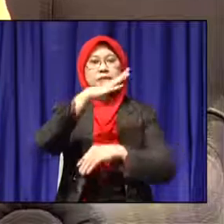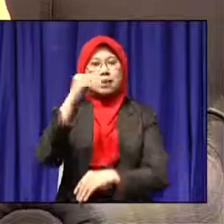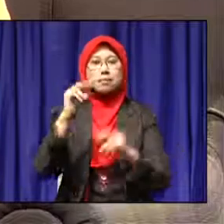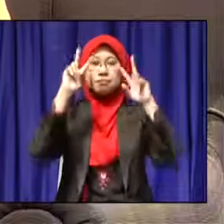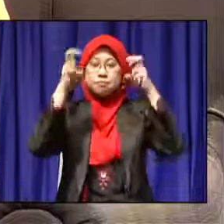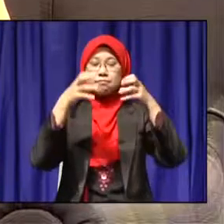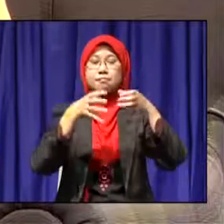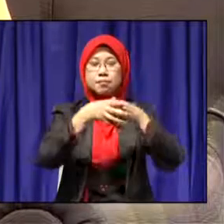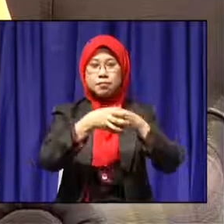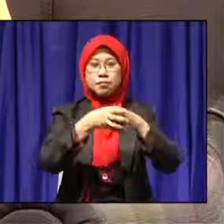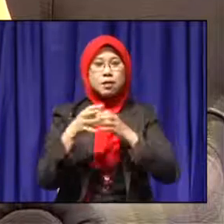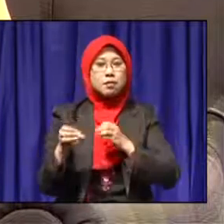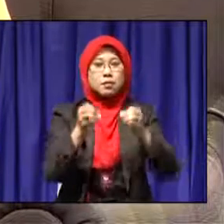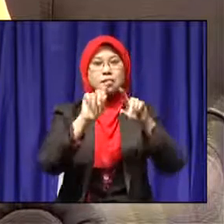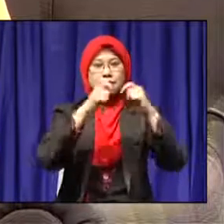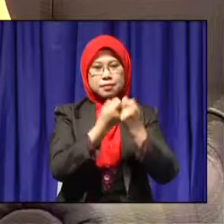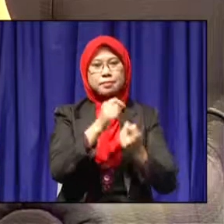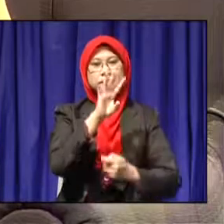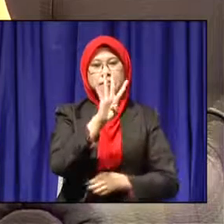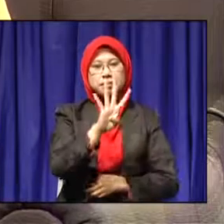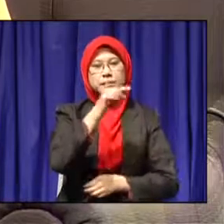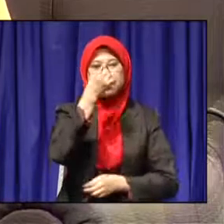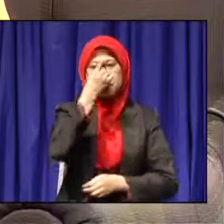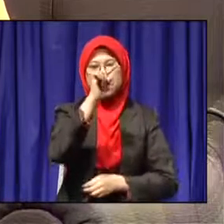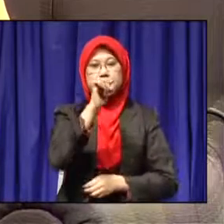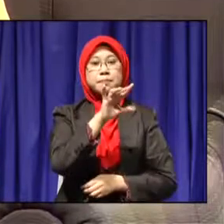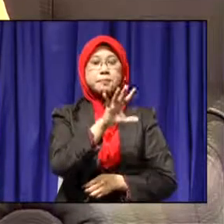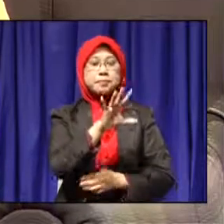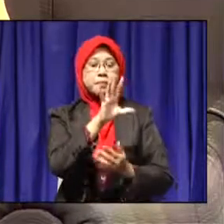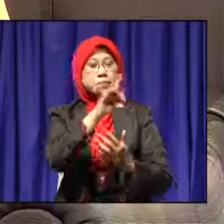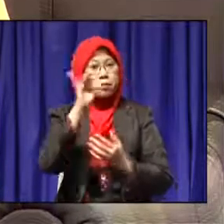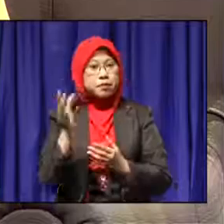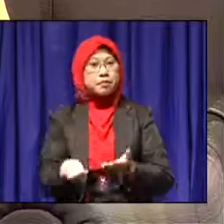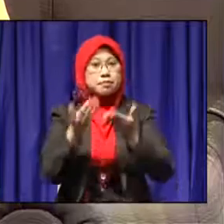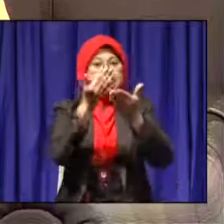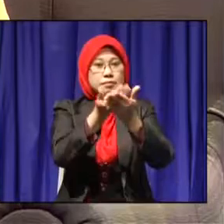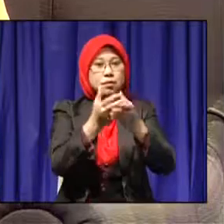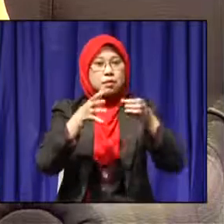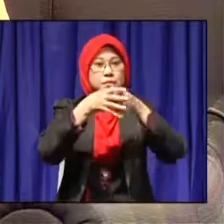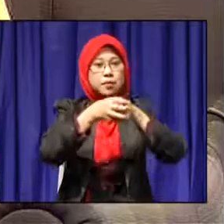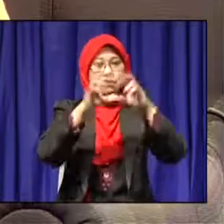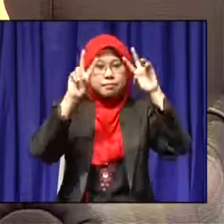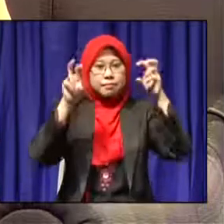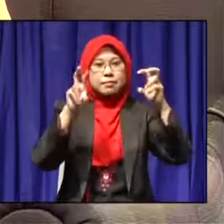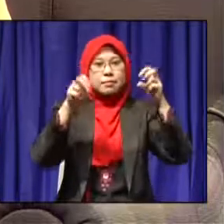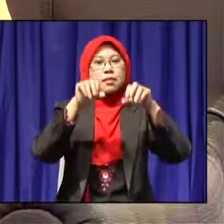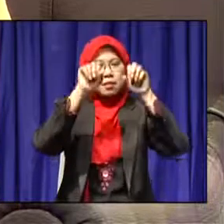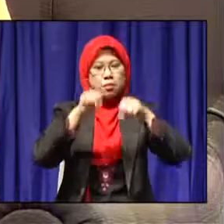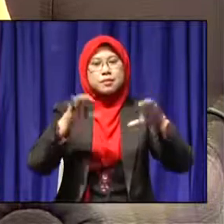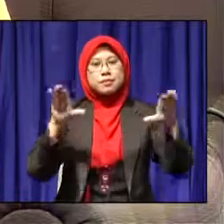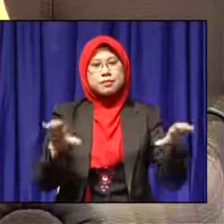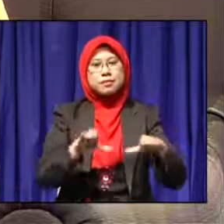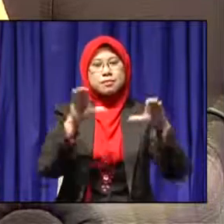pengoperasian dikata 4 bagi pemilihan data penawaran peckish mata pelajaran dapat